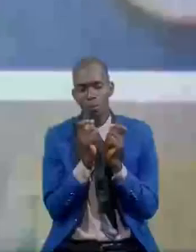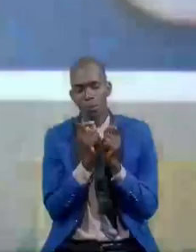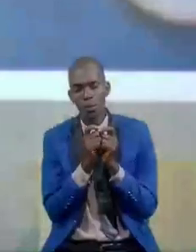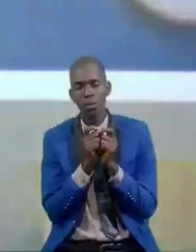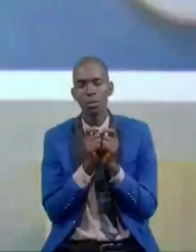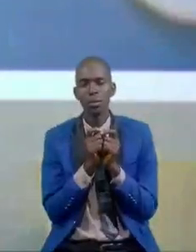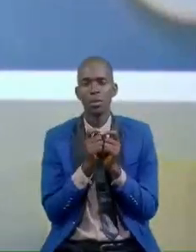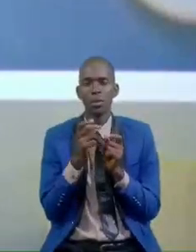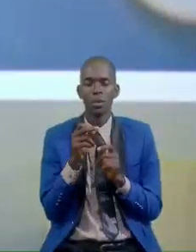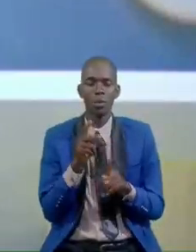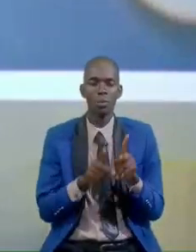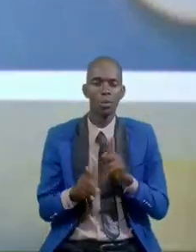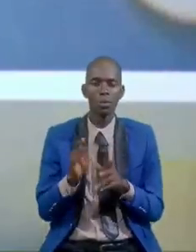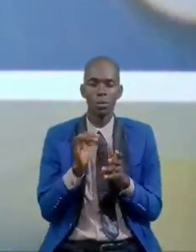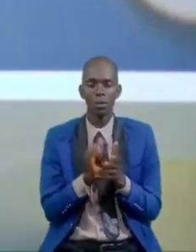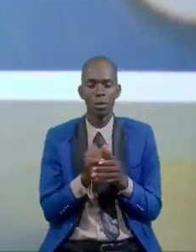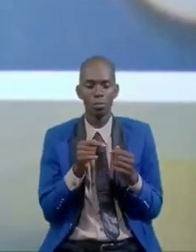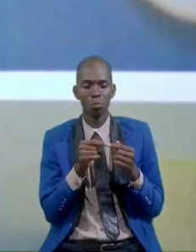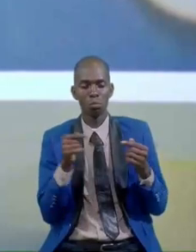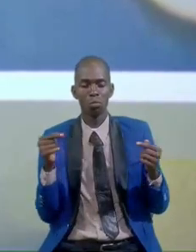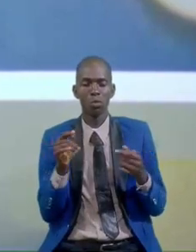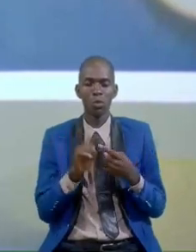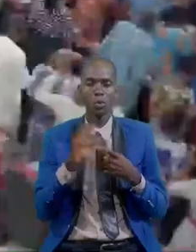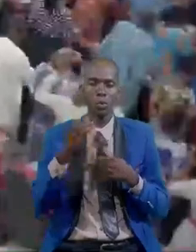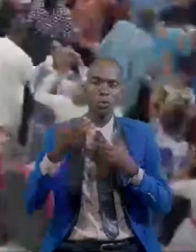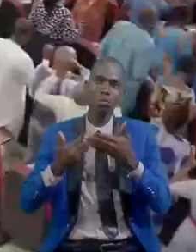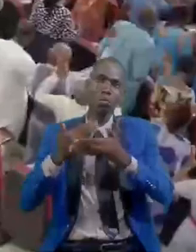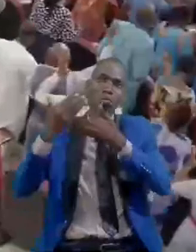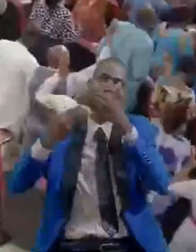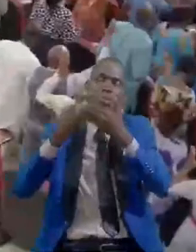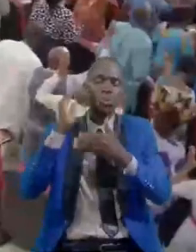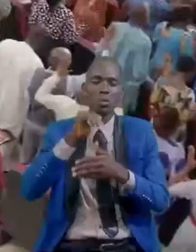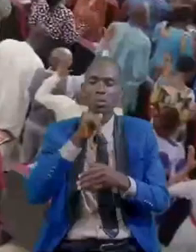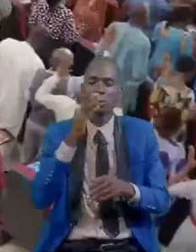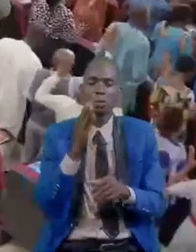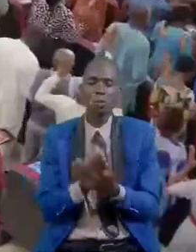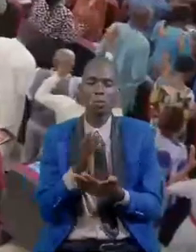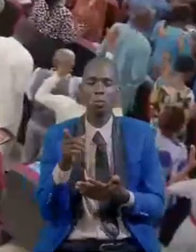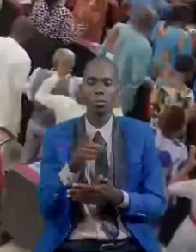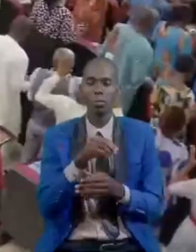les complots des gens qui s'opposent à ton progrès ne pourront pas t'arrêter.